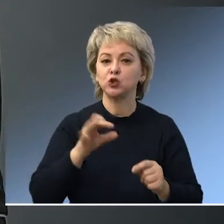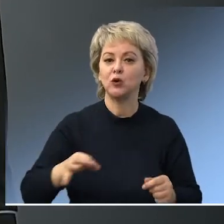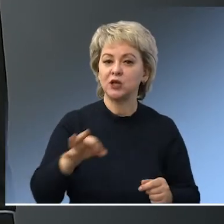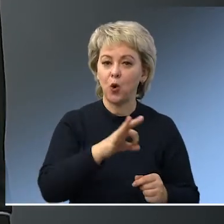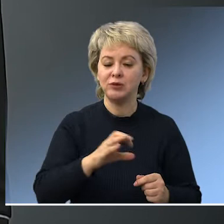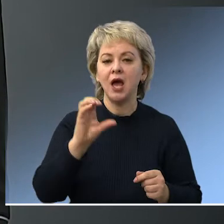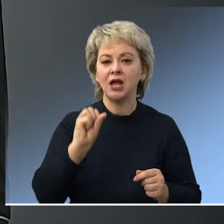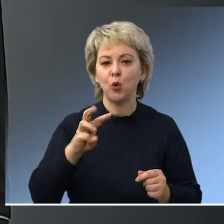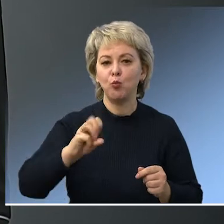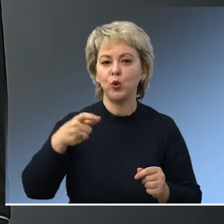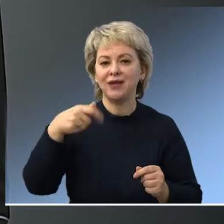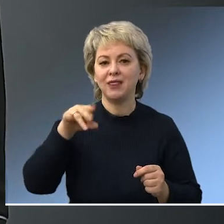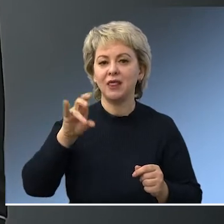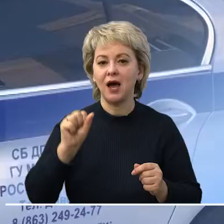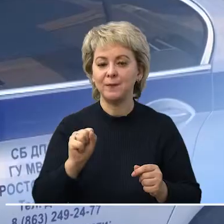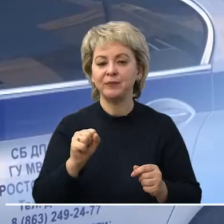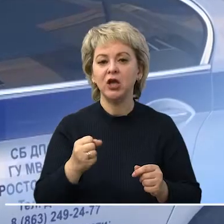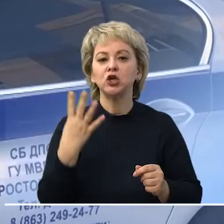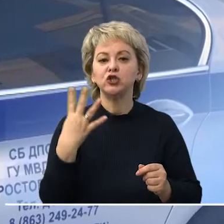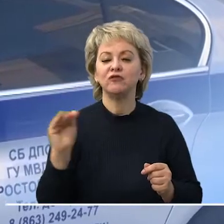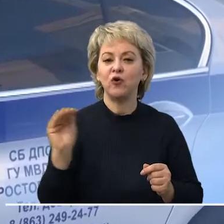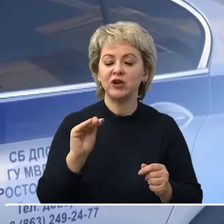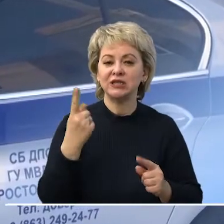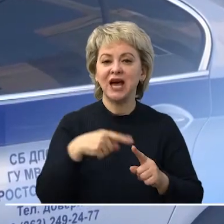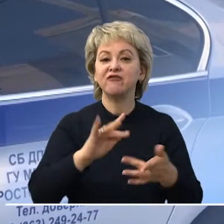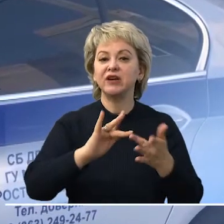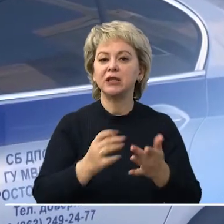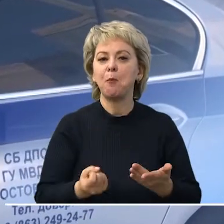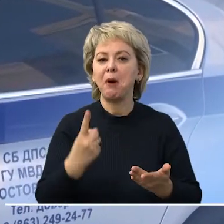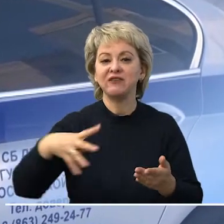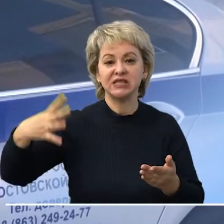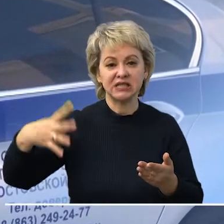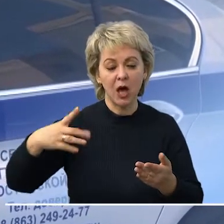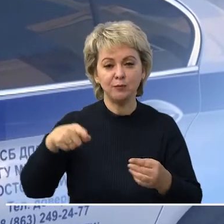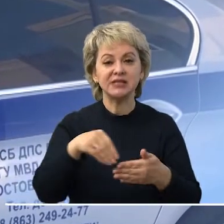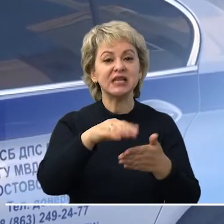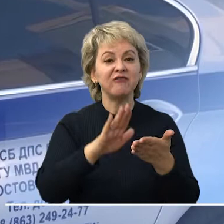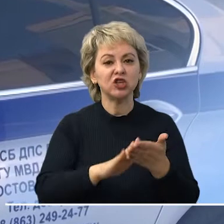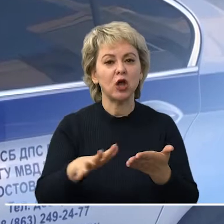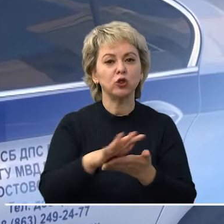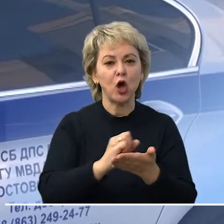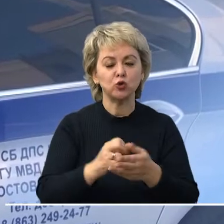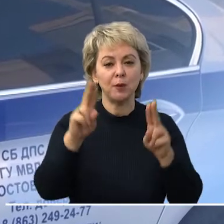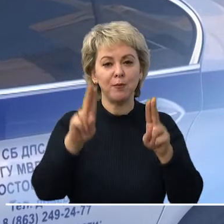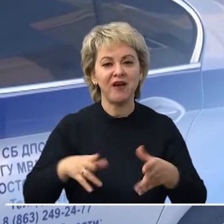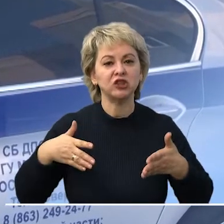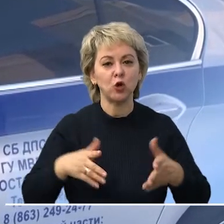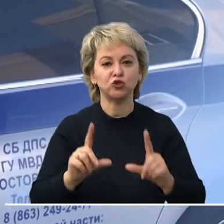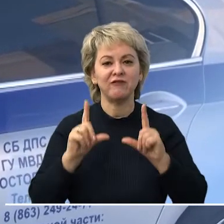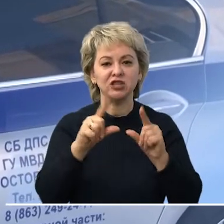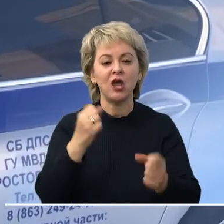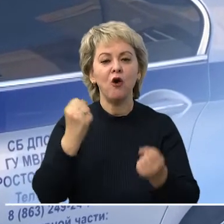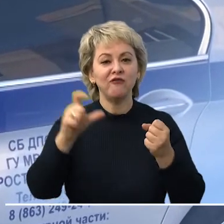Ростовской области Александра Мухина. 4 февраля в сети интернет появилась видеозапись, зафиксировавшая нарушение правил дорожного